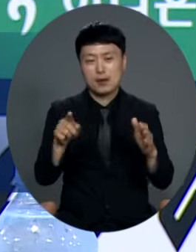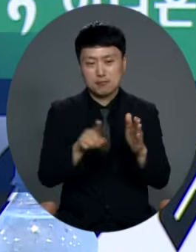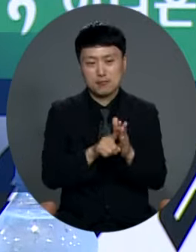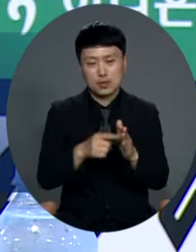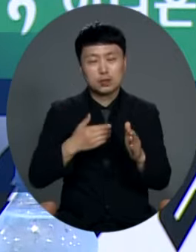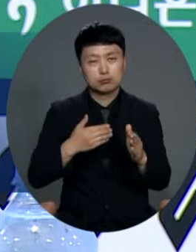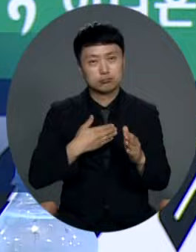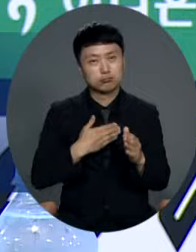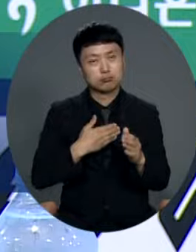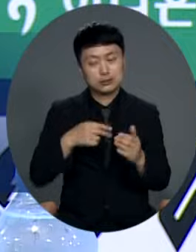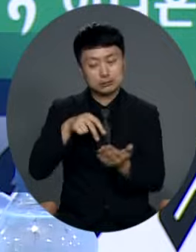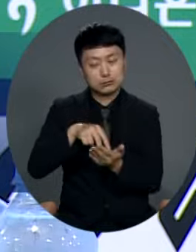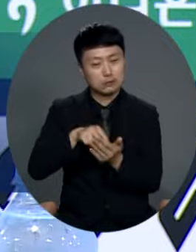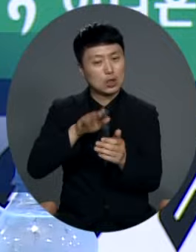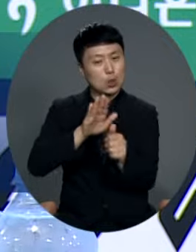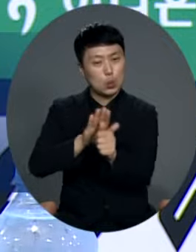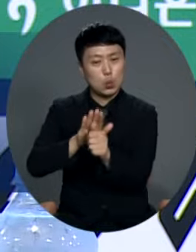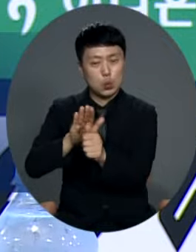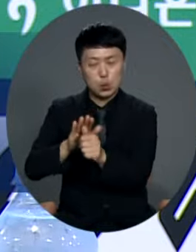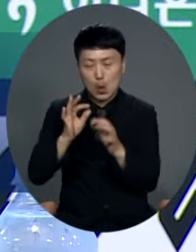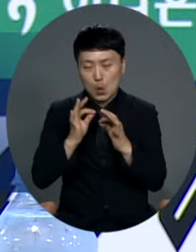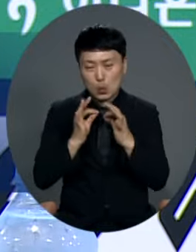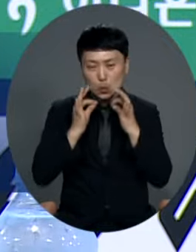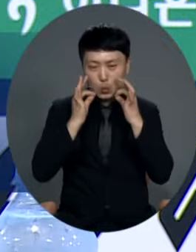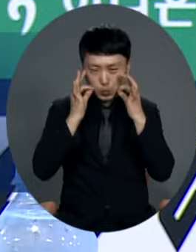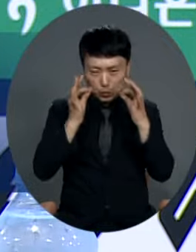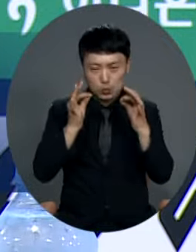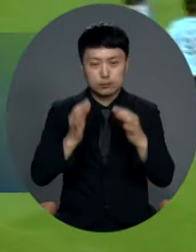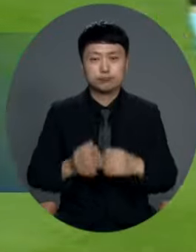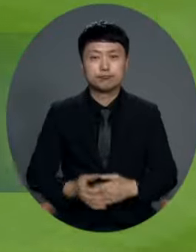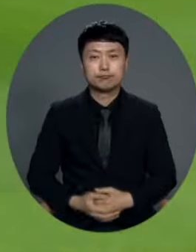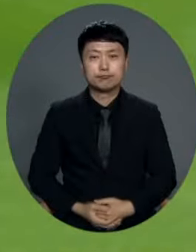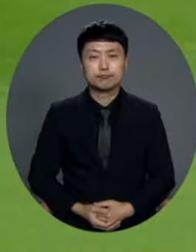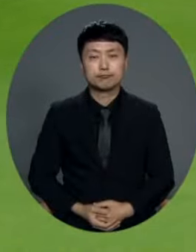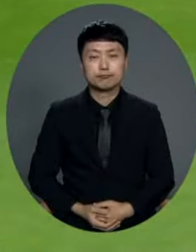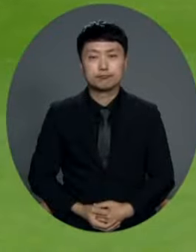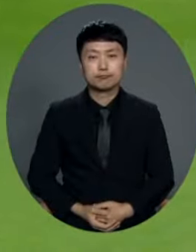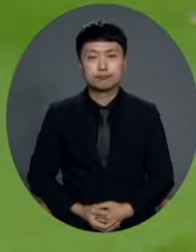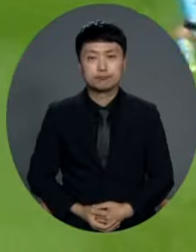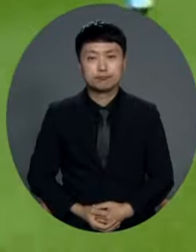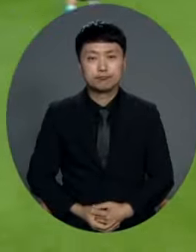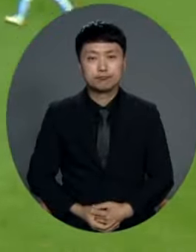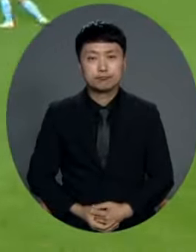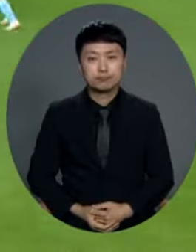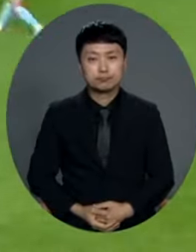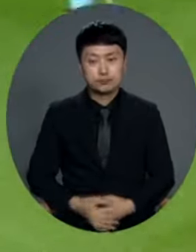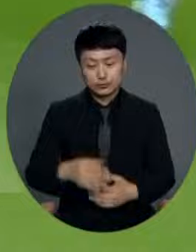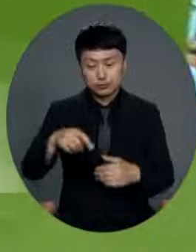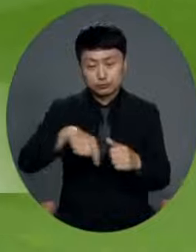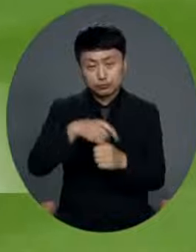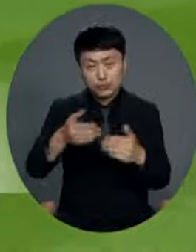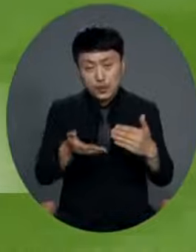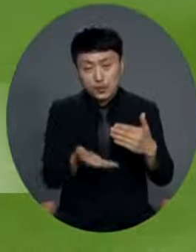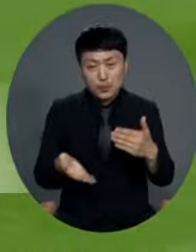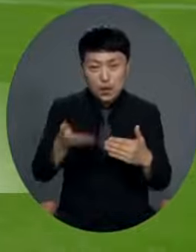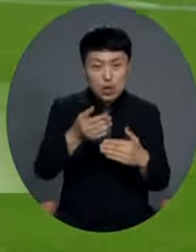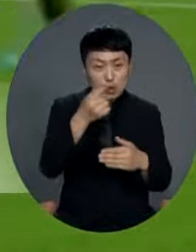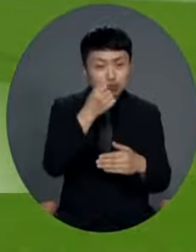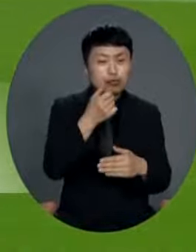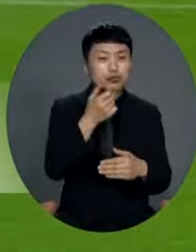vai sair e quando sair o primeiro vai sair o segundo, terceiro e assim em diante. 올라온 분위기에서 마주하게 된 선두